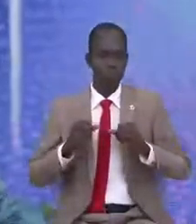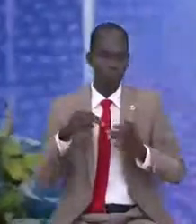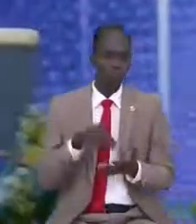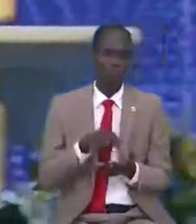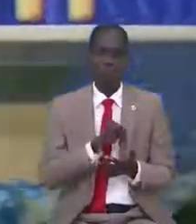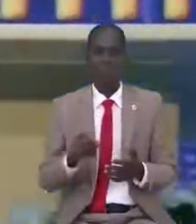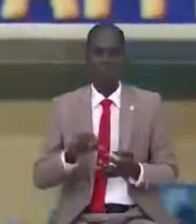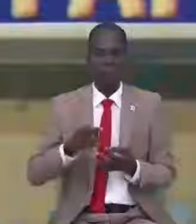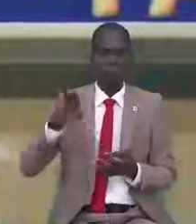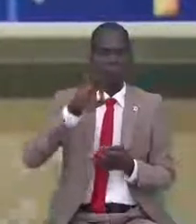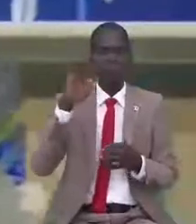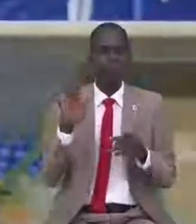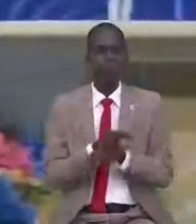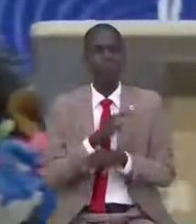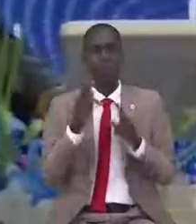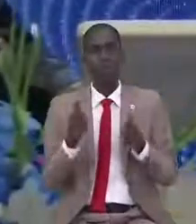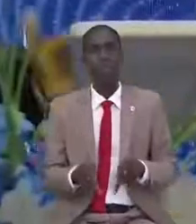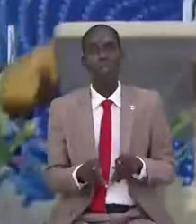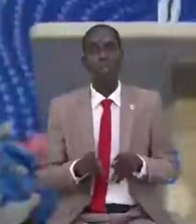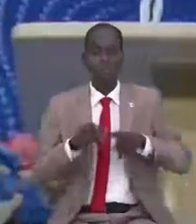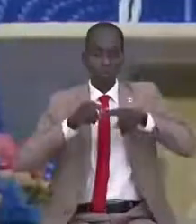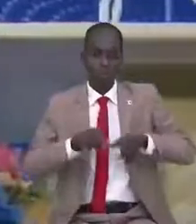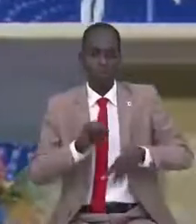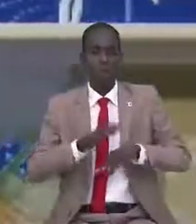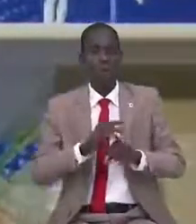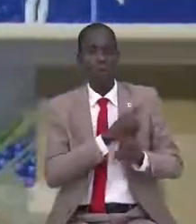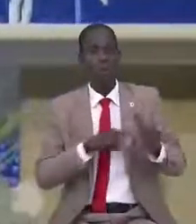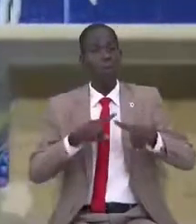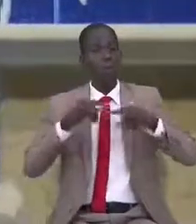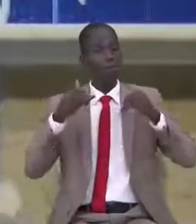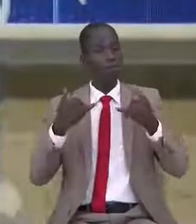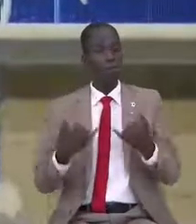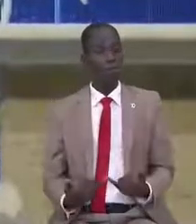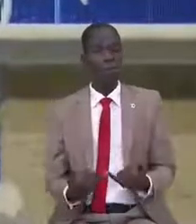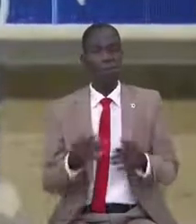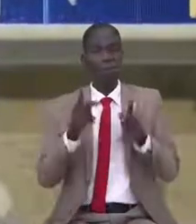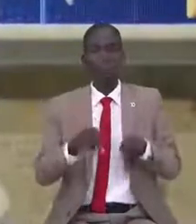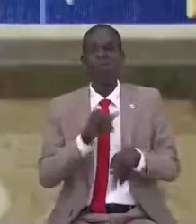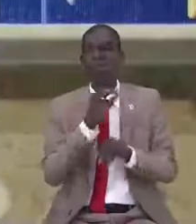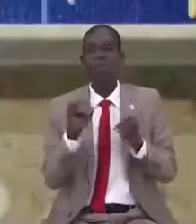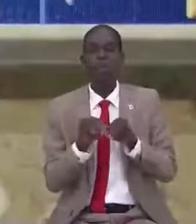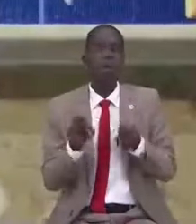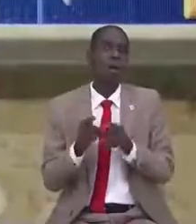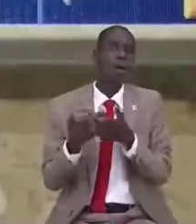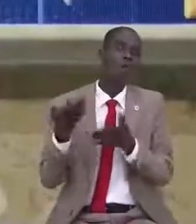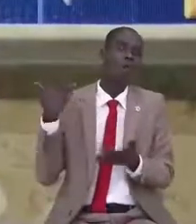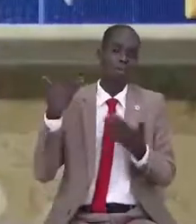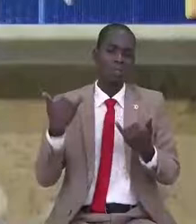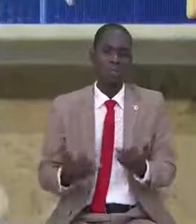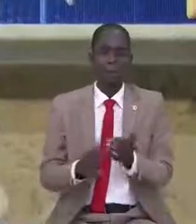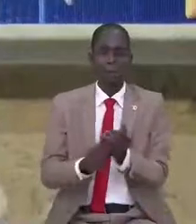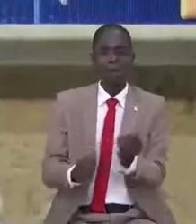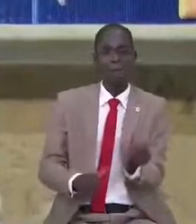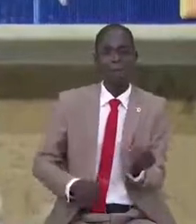connaissez-vous quelqu'un qui était sauvé, spirituel et qui dépendait du Seigneur, mais maintenant il n'est plus comme auparavant, il est retourné au